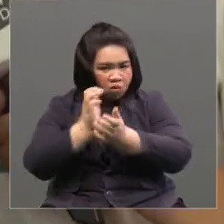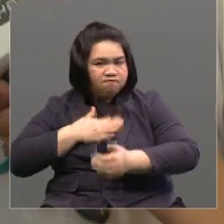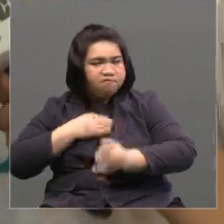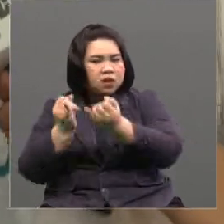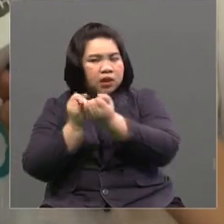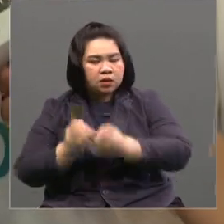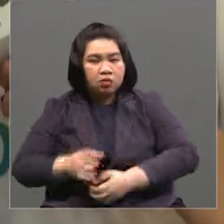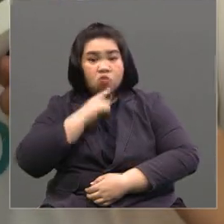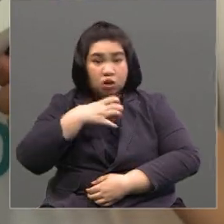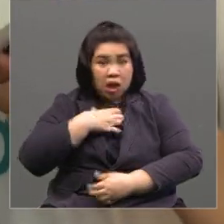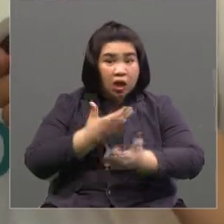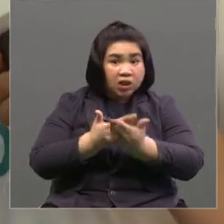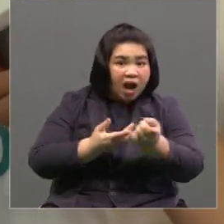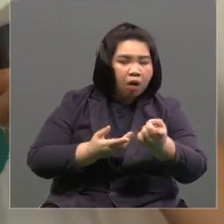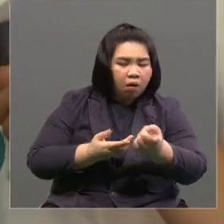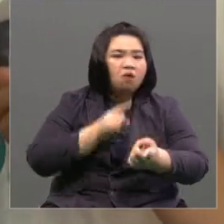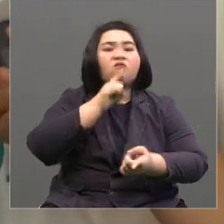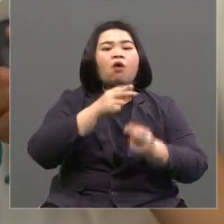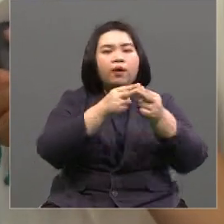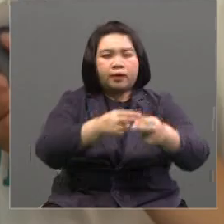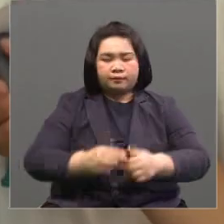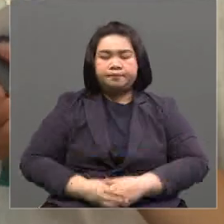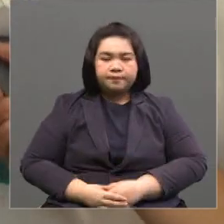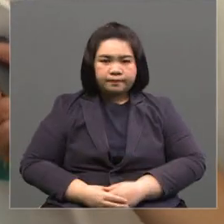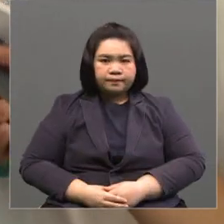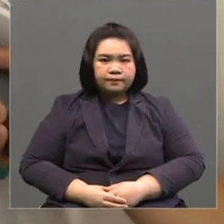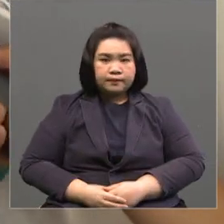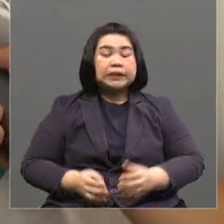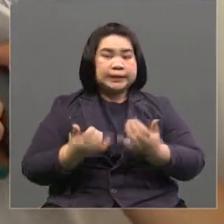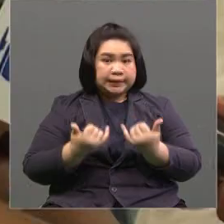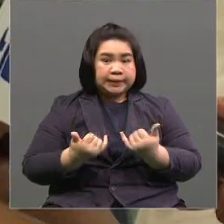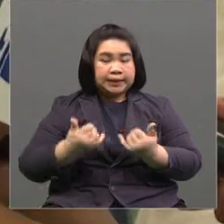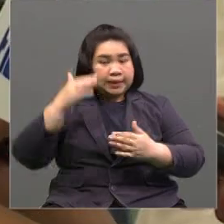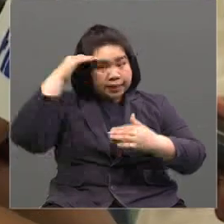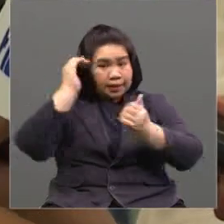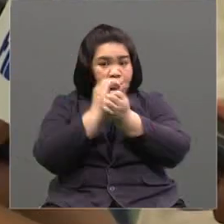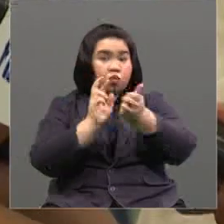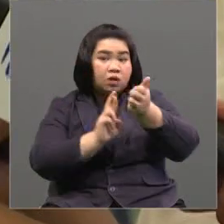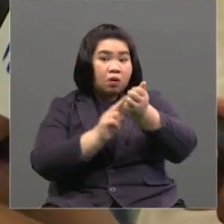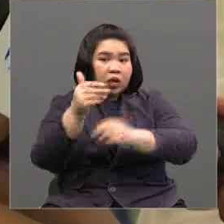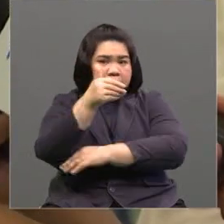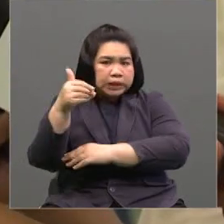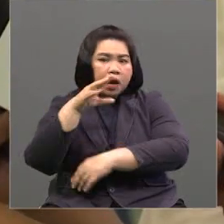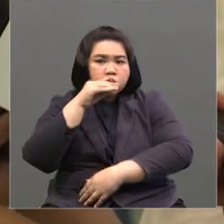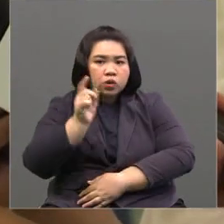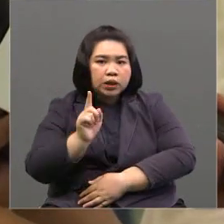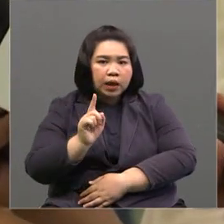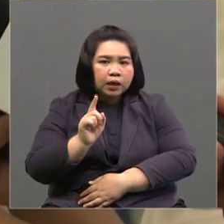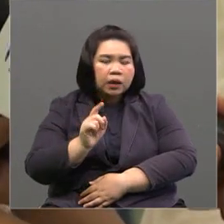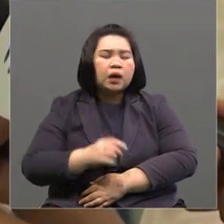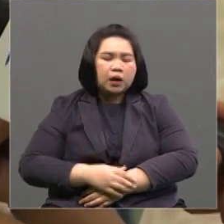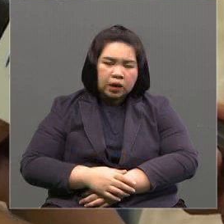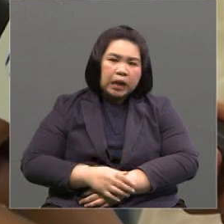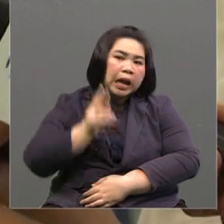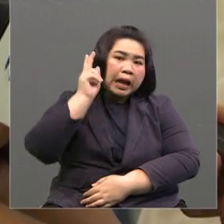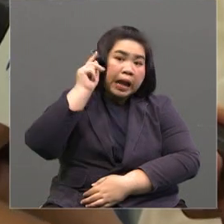ค่ะ โอ้โหพูดแบบนี้นะขณะที่ทางพลตำรวจเอกสุรเชษฐ์หักพานค่ะรองผู้บัญชาการตำรวจแห่งชาติก็บอกค่ะว่าเท่าที่